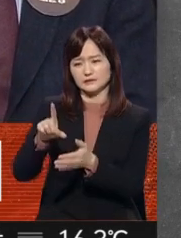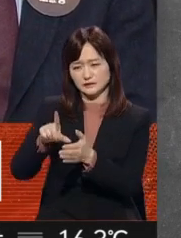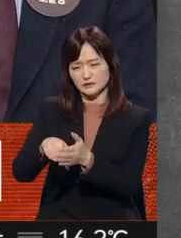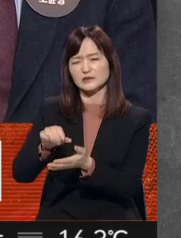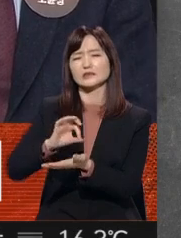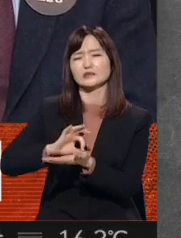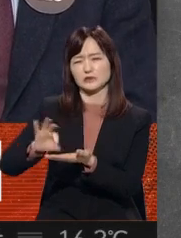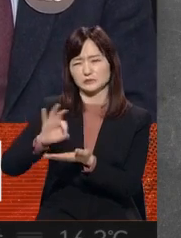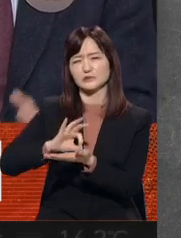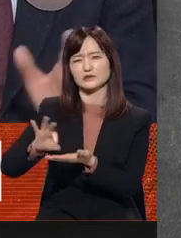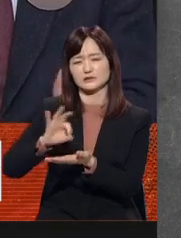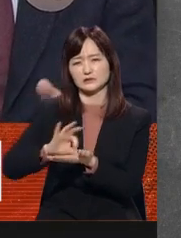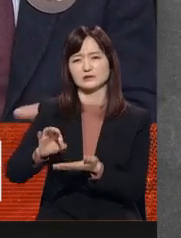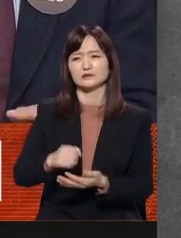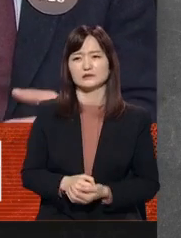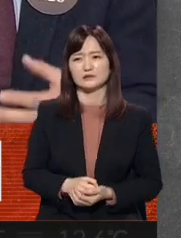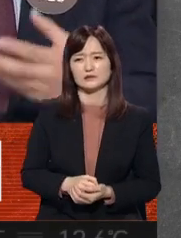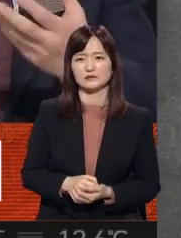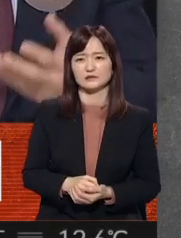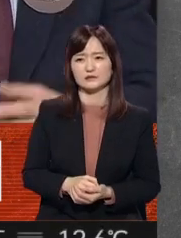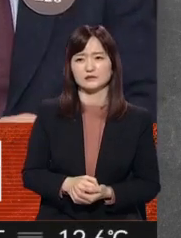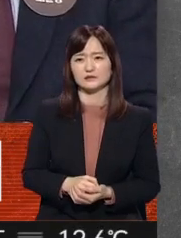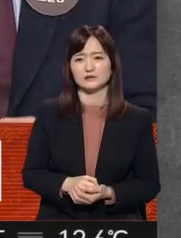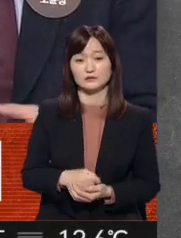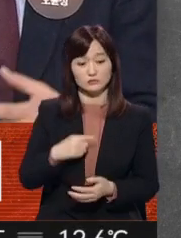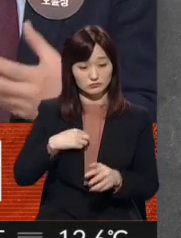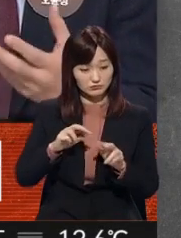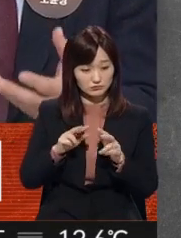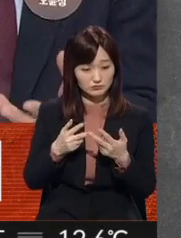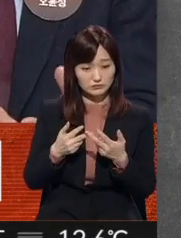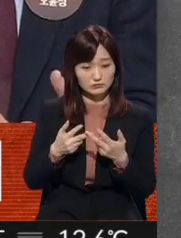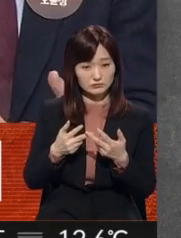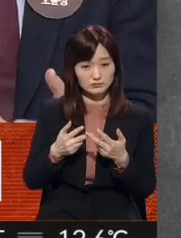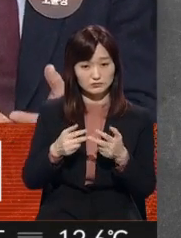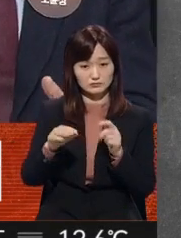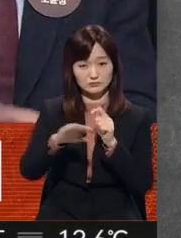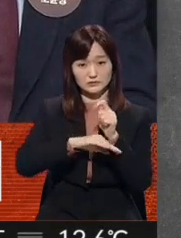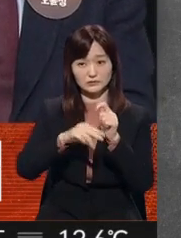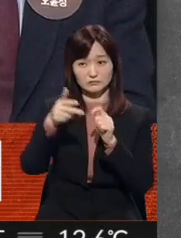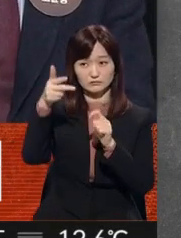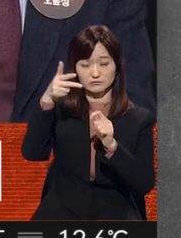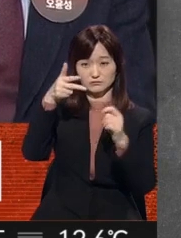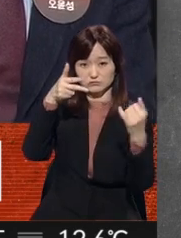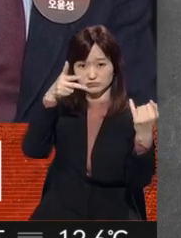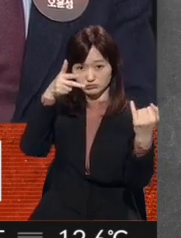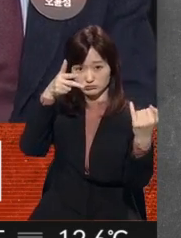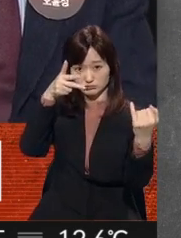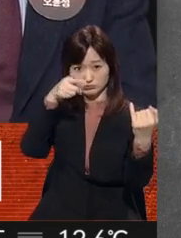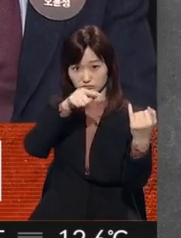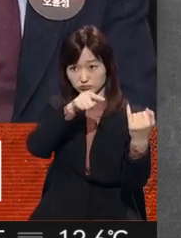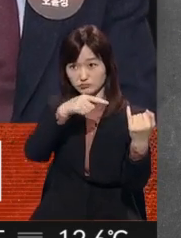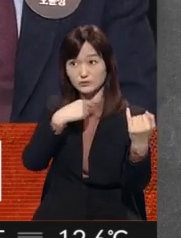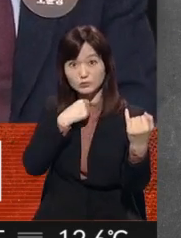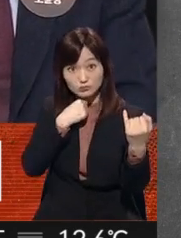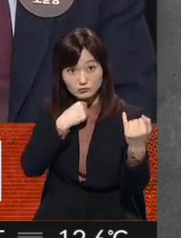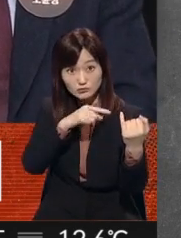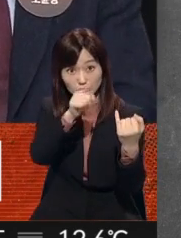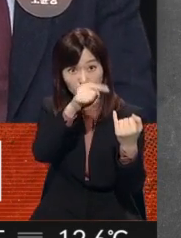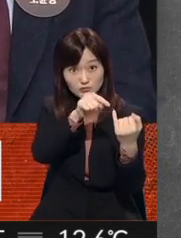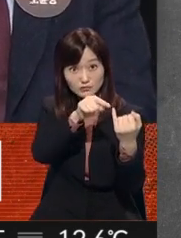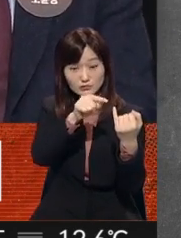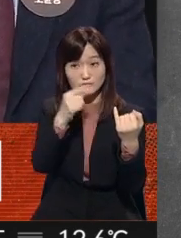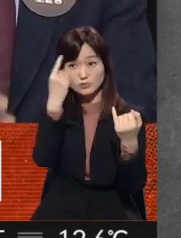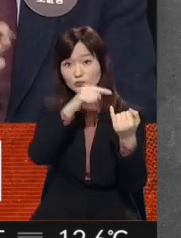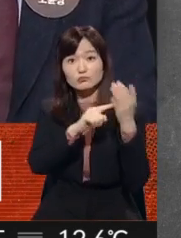낭비가 되기 때문에 아까 본인이 블랙박스에 대놓고 자기 얼굴 막 이렇게 그 했잖아요. 저렇게 예. 원한다면 한번 공개하는 것도 좋을